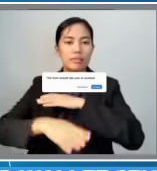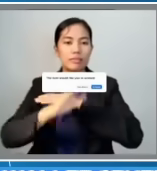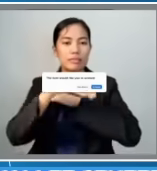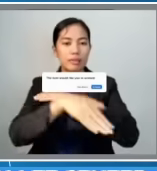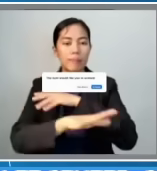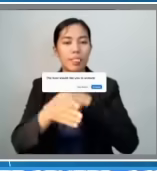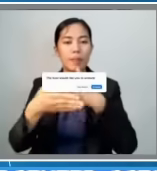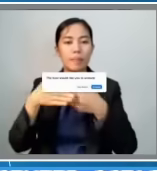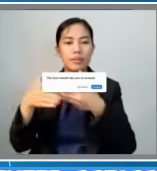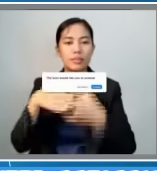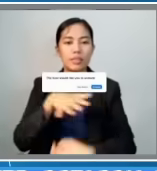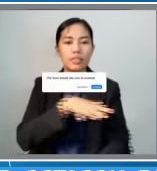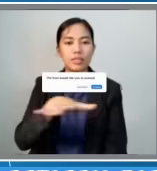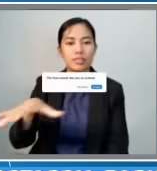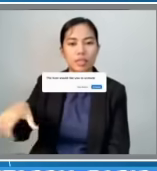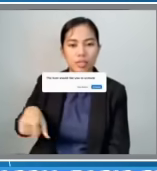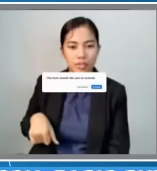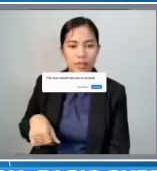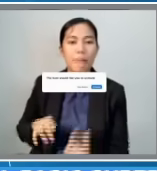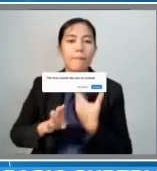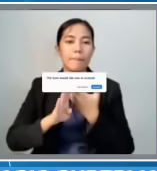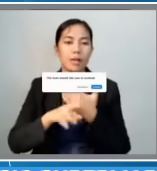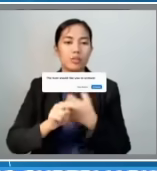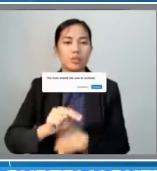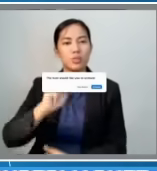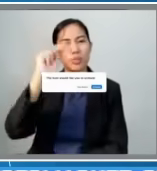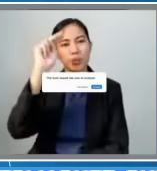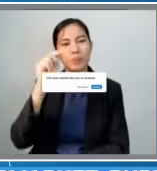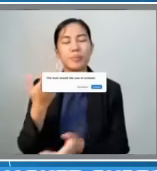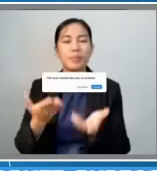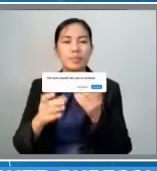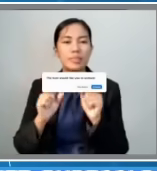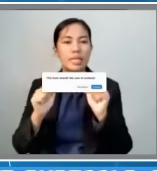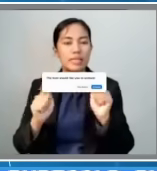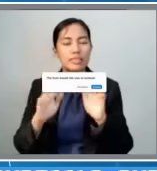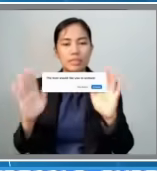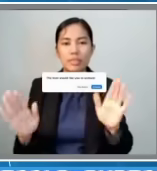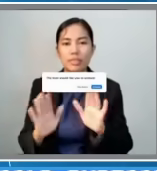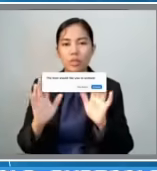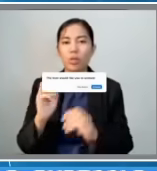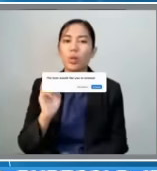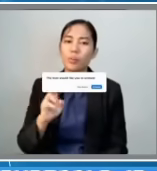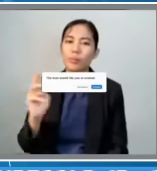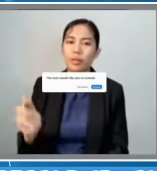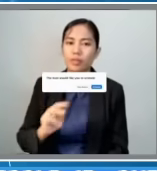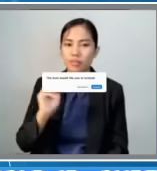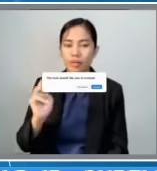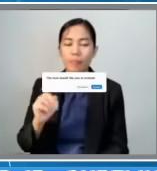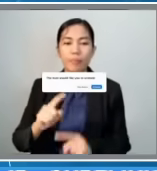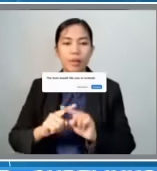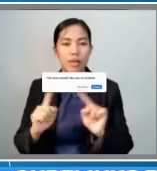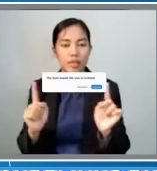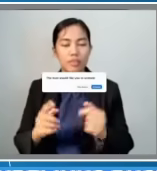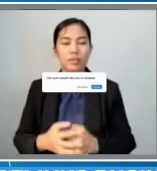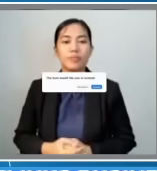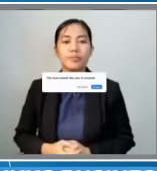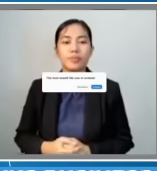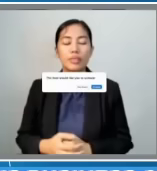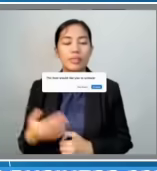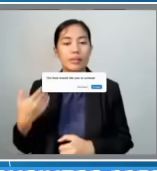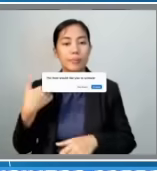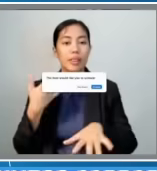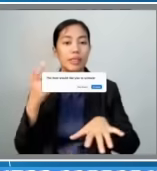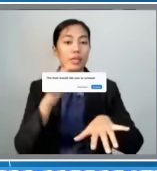direksyong pahilaga sa weekend o sa Lunes. Mababasa ngayon ang tsansa nitong maglandfall. Pero dahil may tinatawag